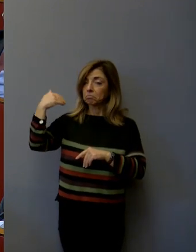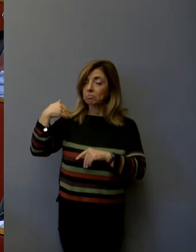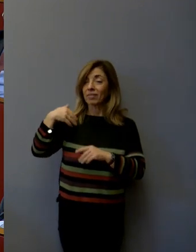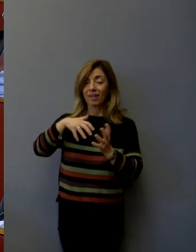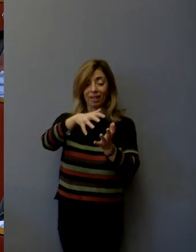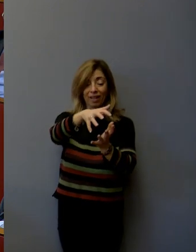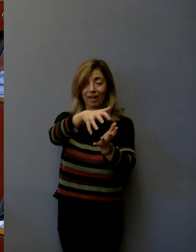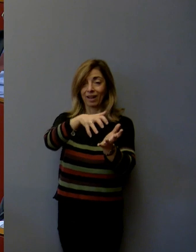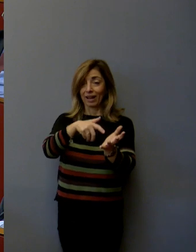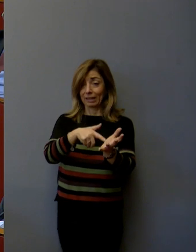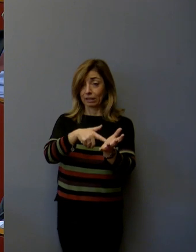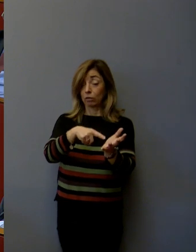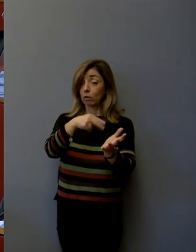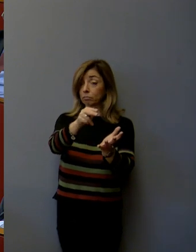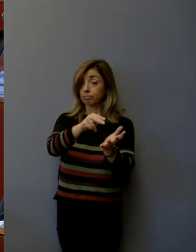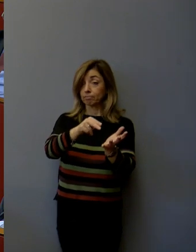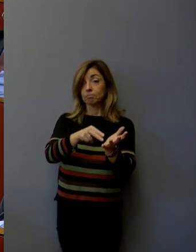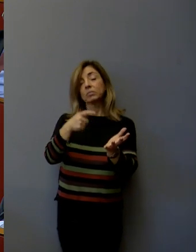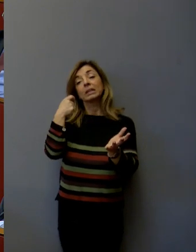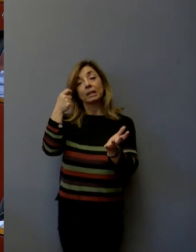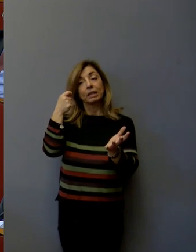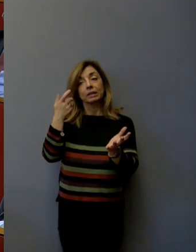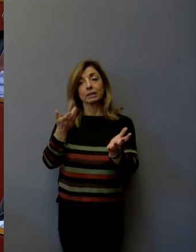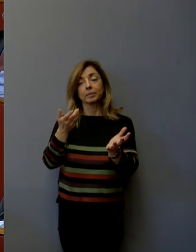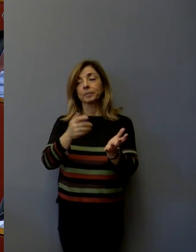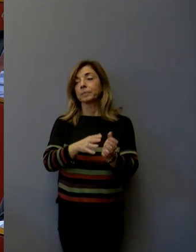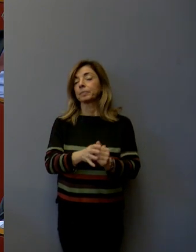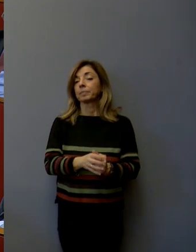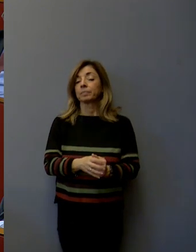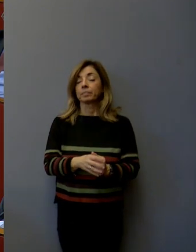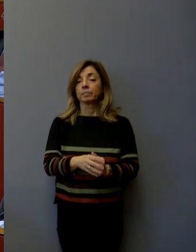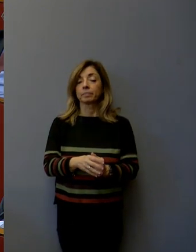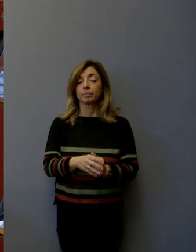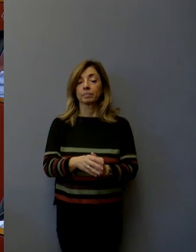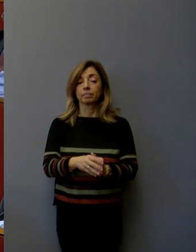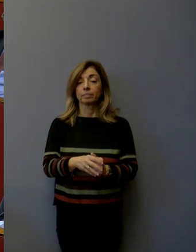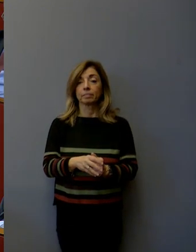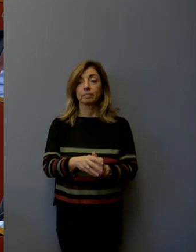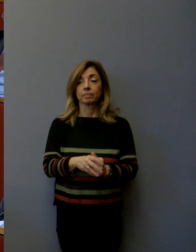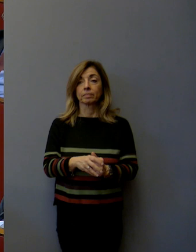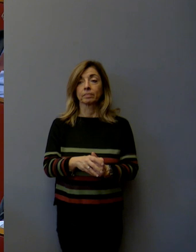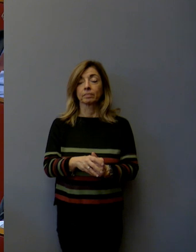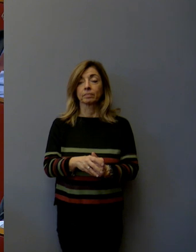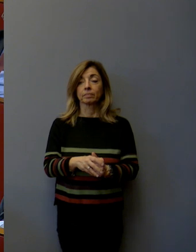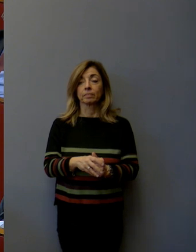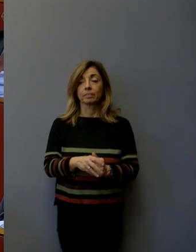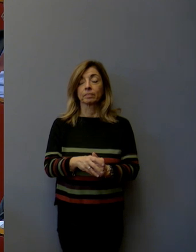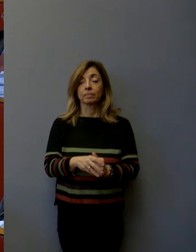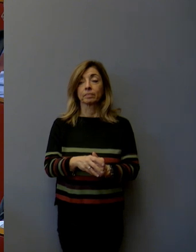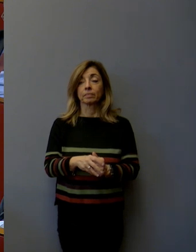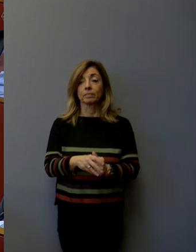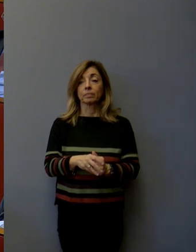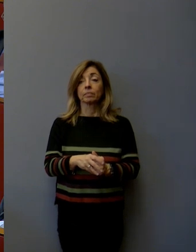anche se secondo Sì un articolo molto interessante che come dire passò un po' nel